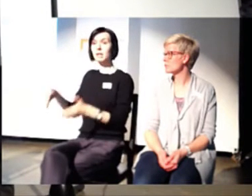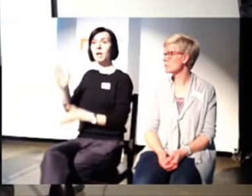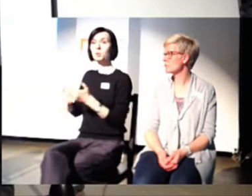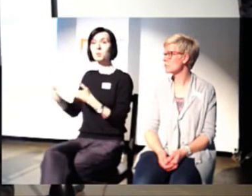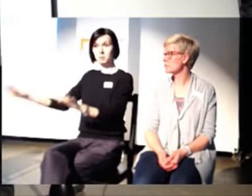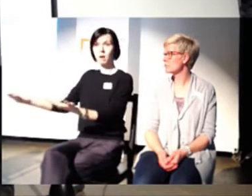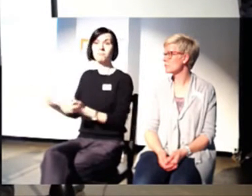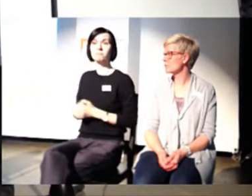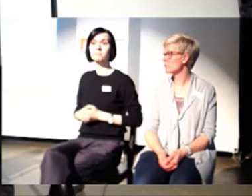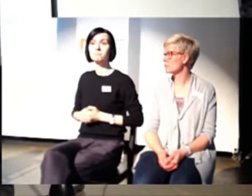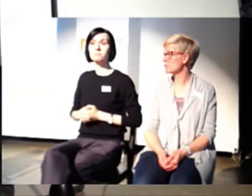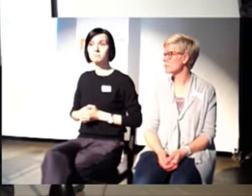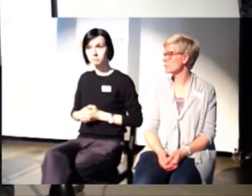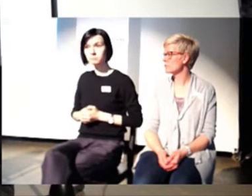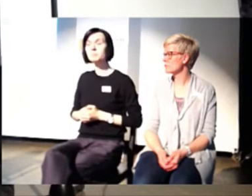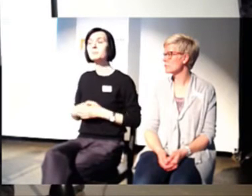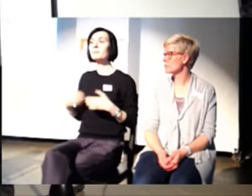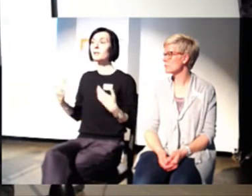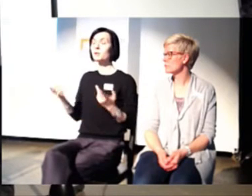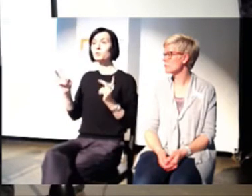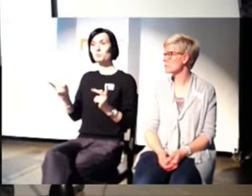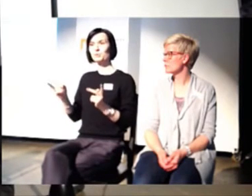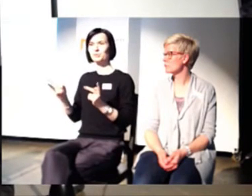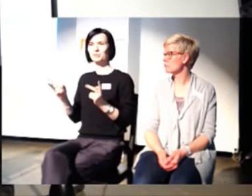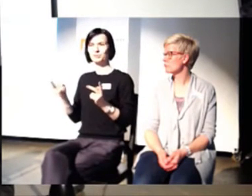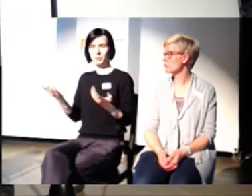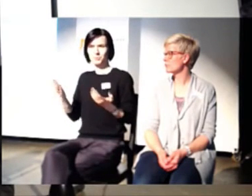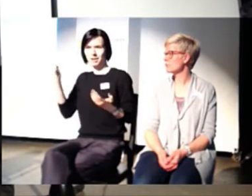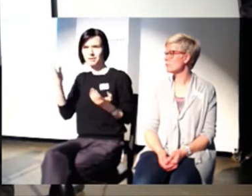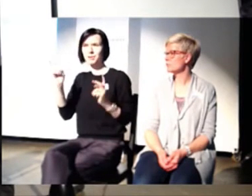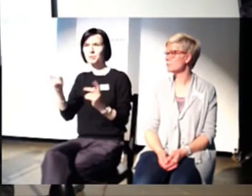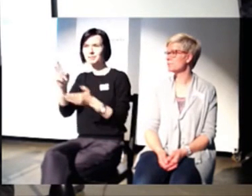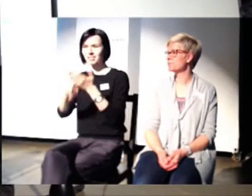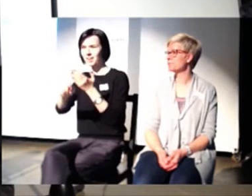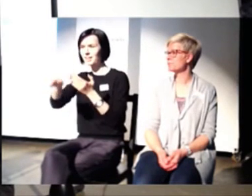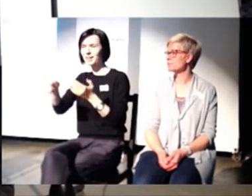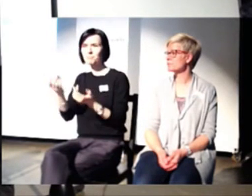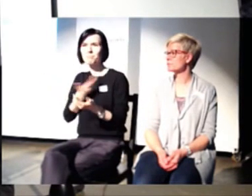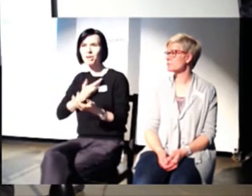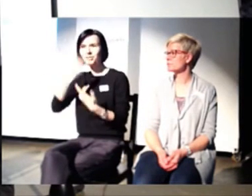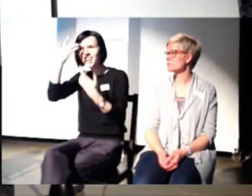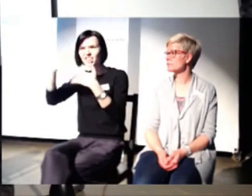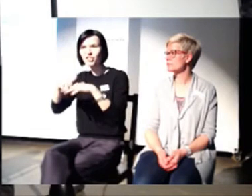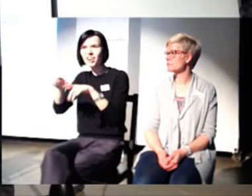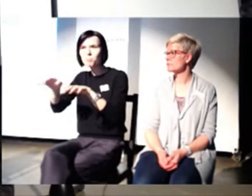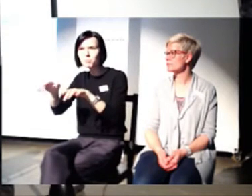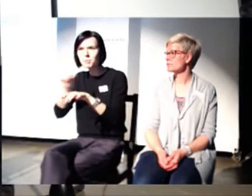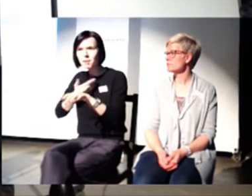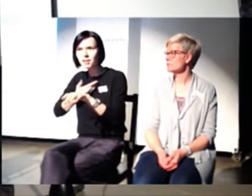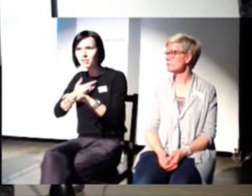nykyään taiteilijat tekee myös paljon töitä tietokoneen kanssa, niin välttämättä työtilaa ei kaikissa residensseissä edes